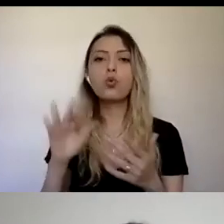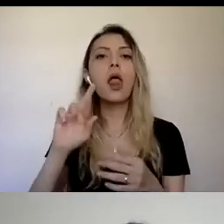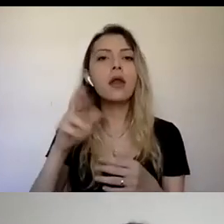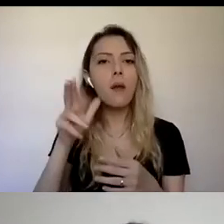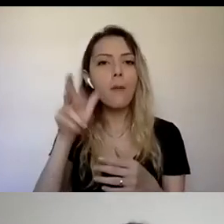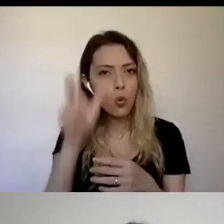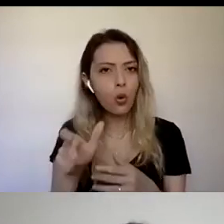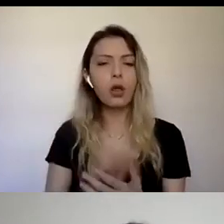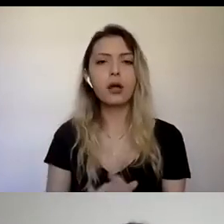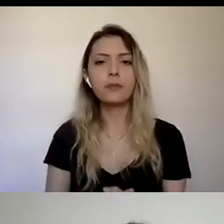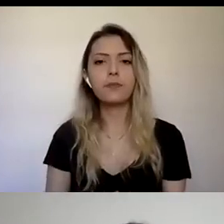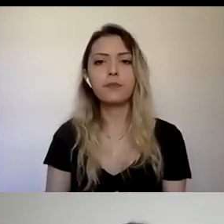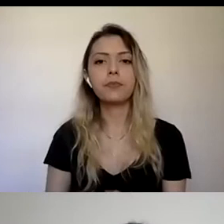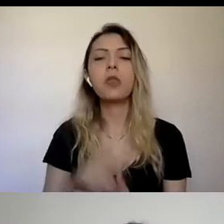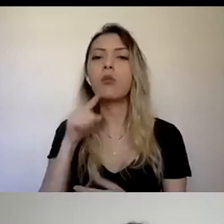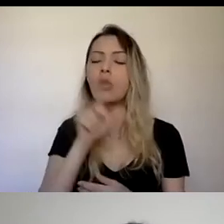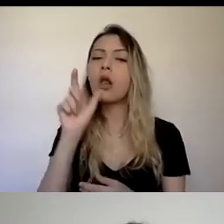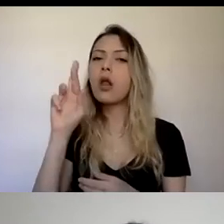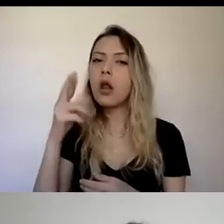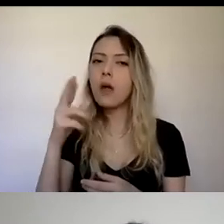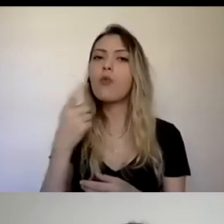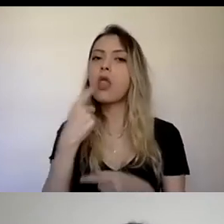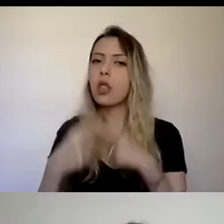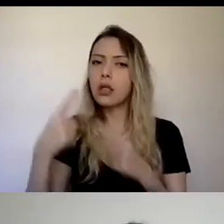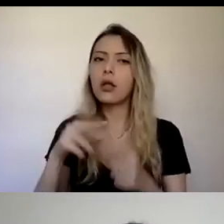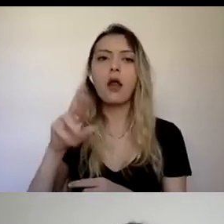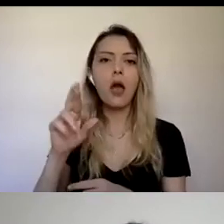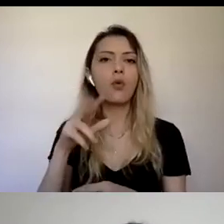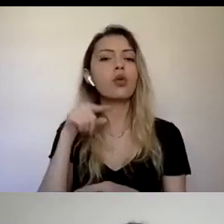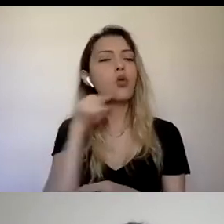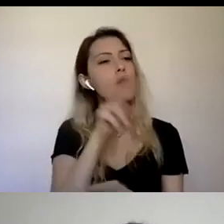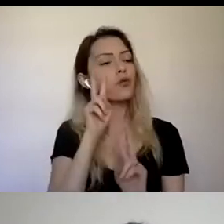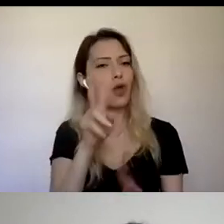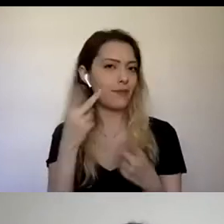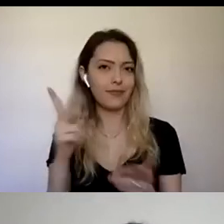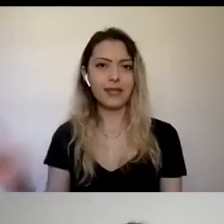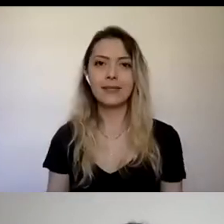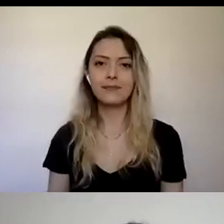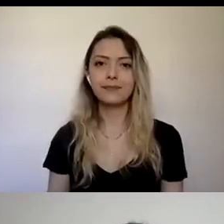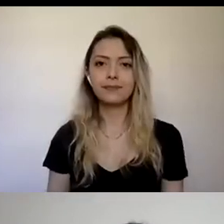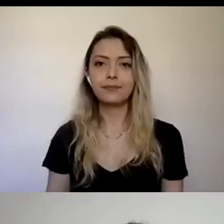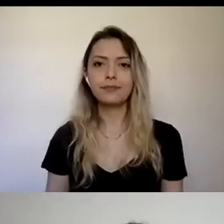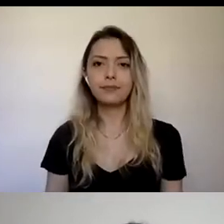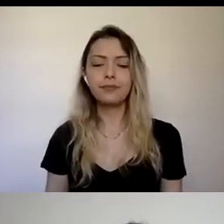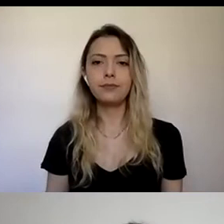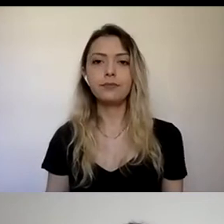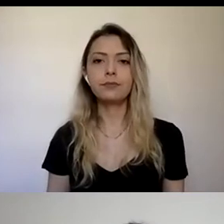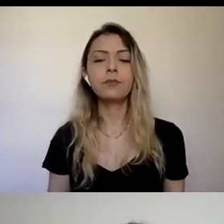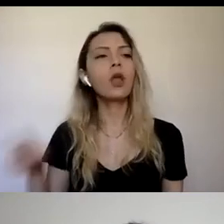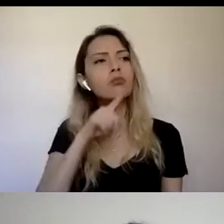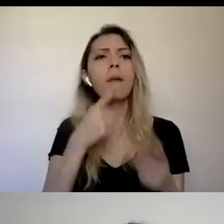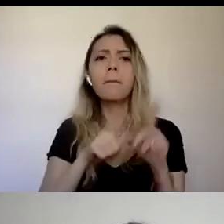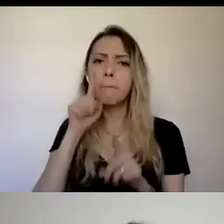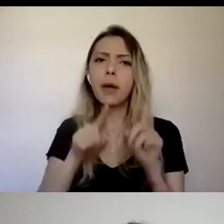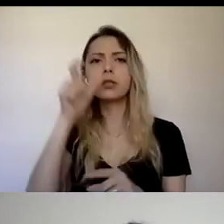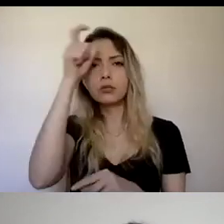raportörlerinin raporlarında, yıllık raporlarında yakalayabilirsiniz. Bunların da bir kısmı Türkçe'ye çevrildi,